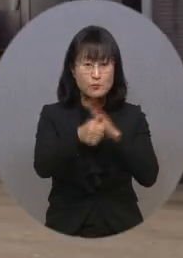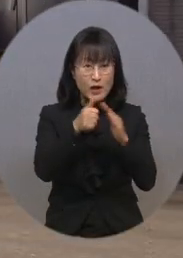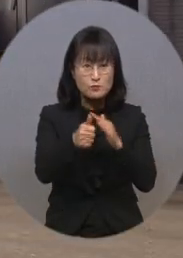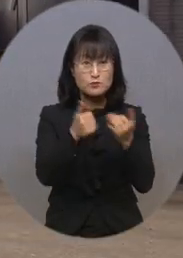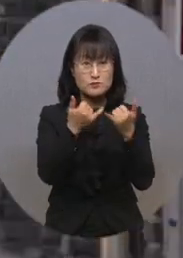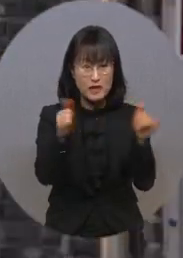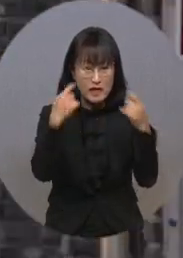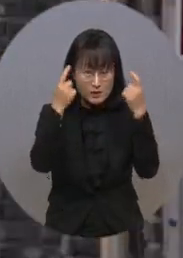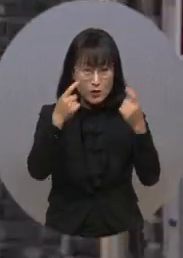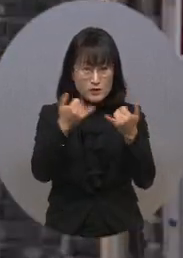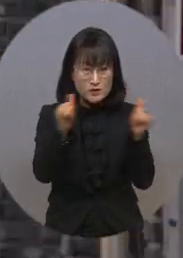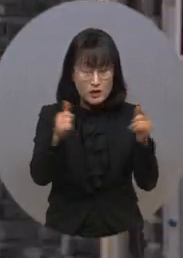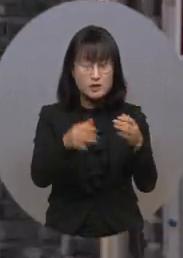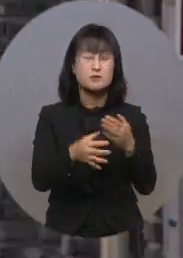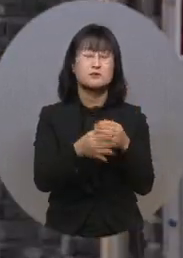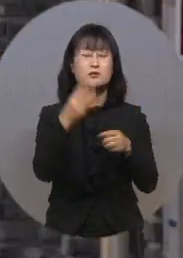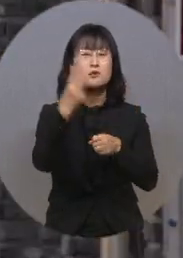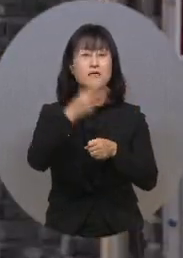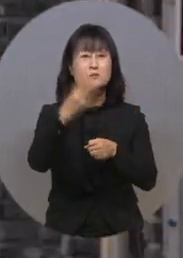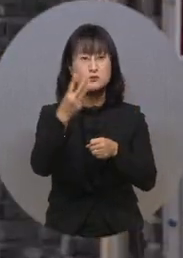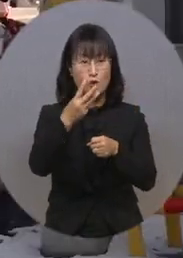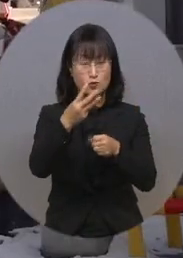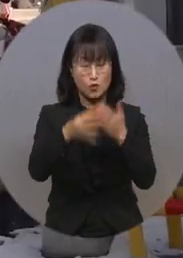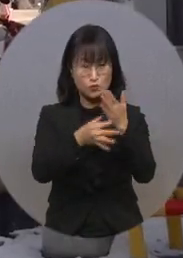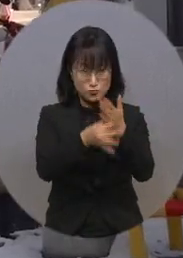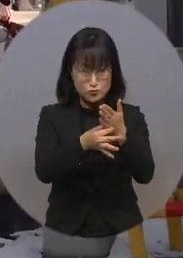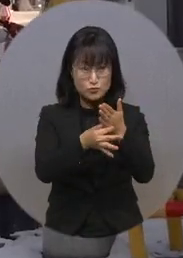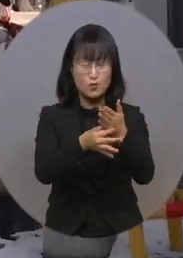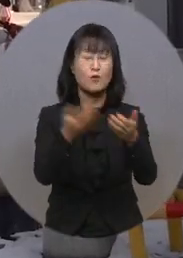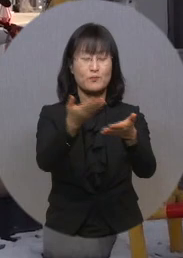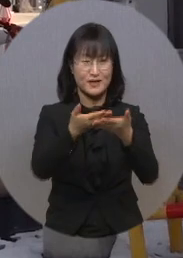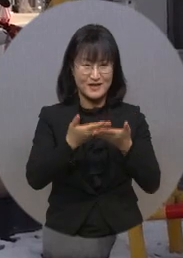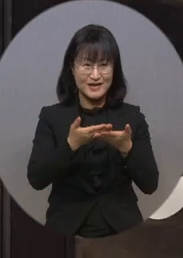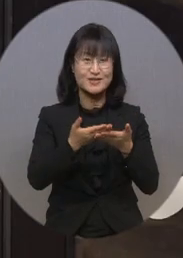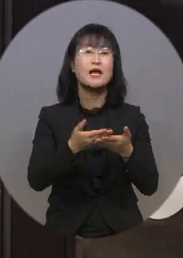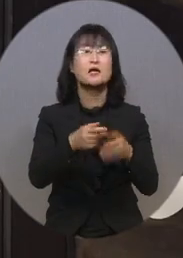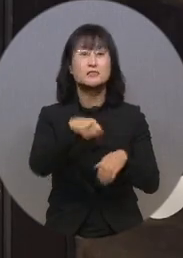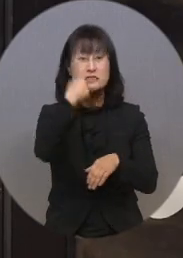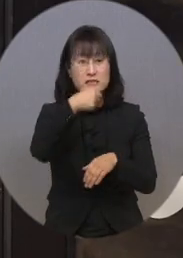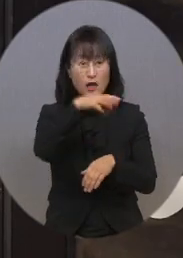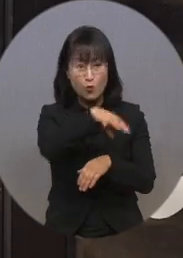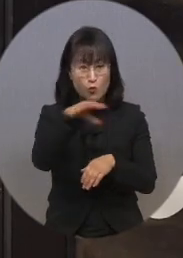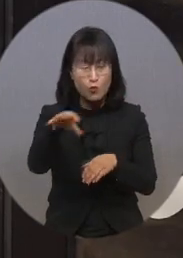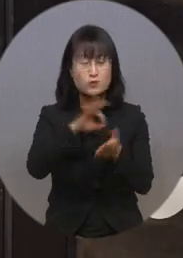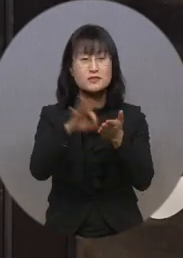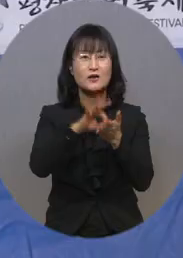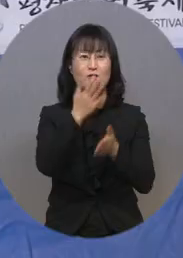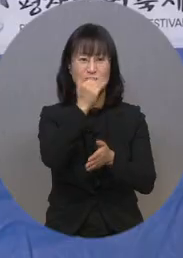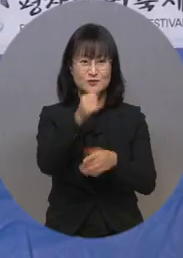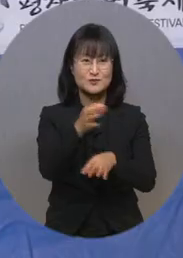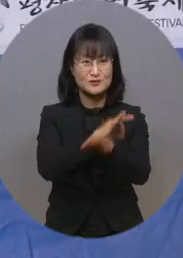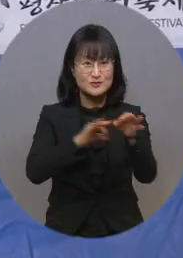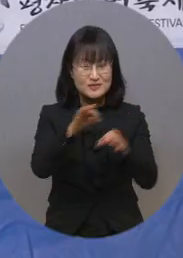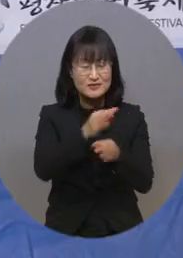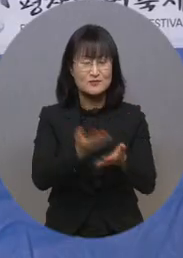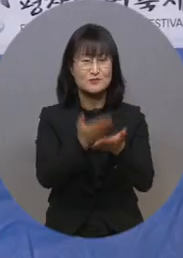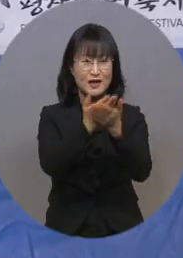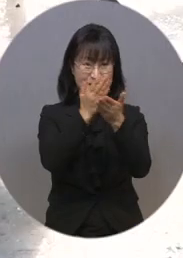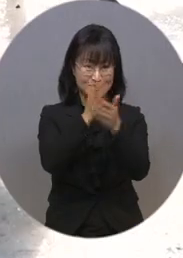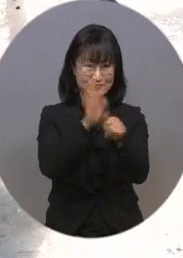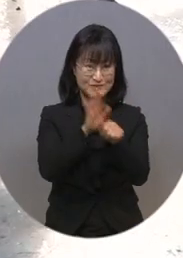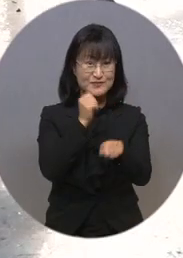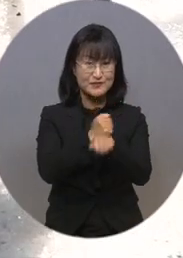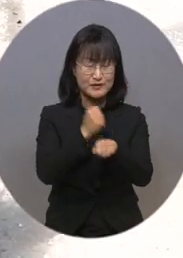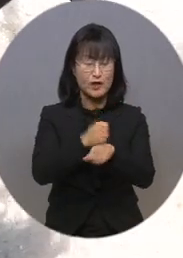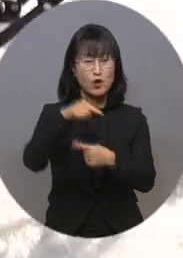관람객들이 진부면내 식당, 상가 등에서 사용할 수 있는 3,000원 상품권을 지급해서 지역 상권 활성화에 기여합니다. 운영위는